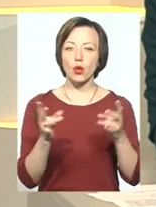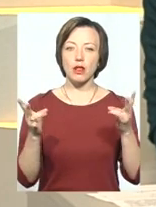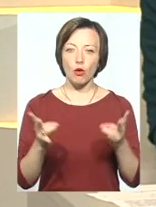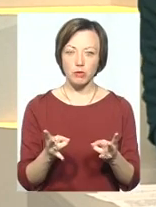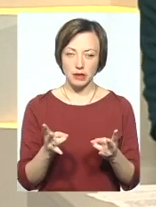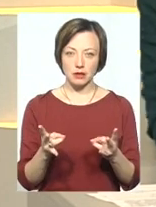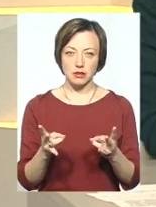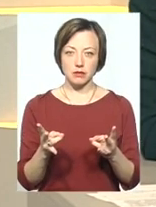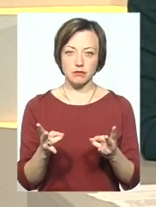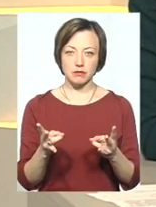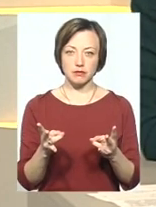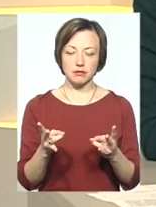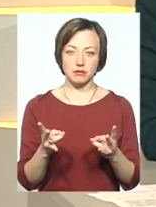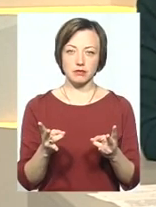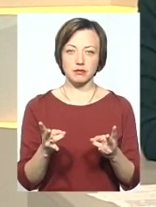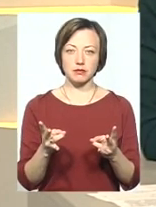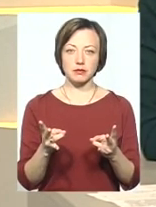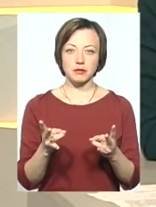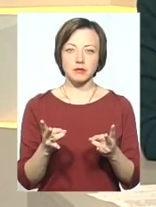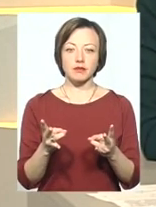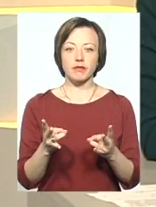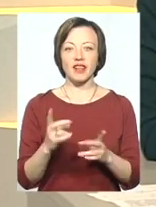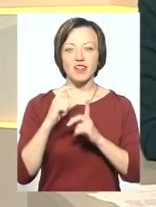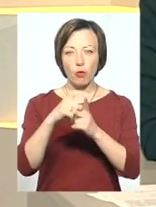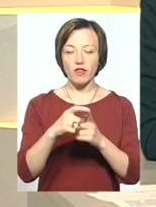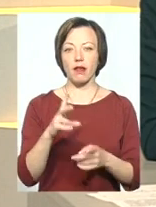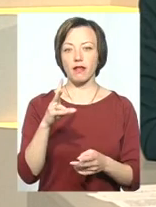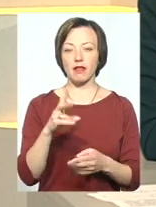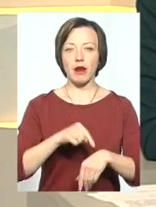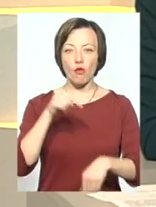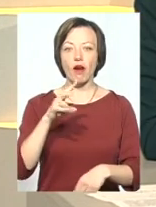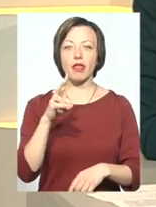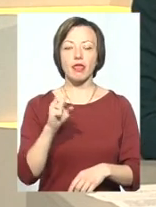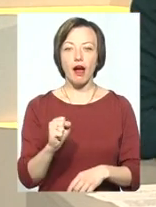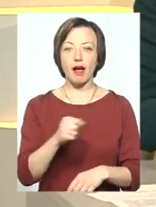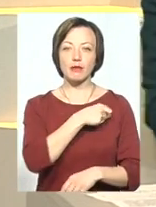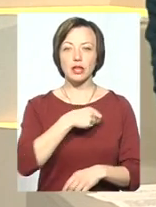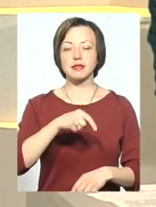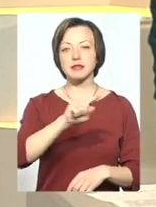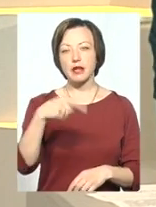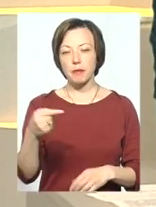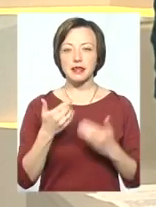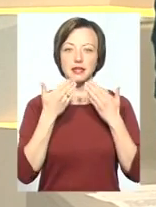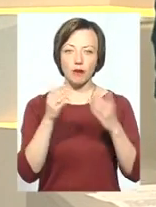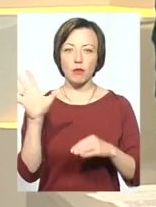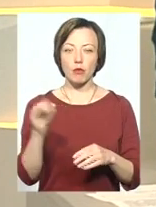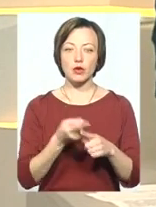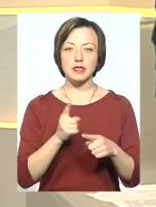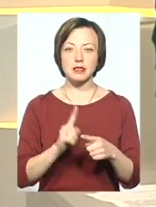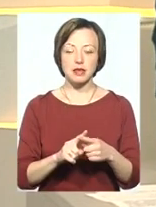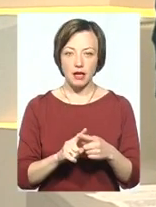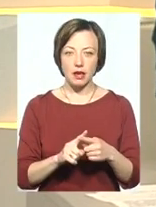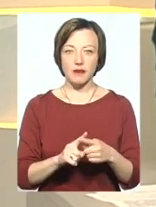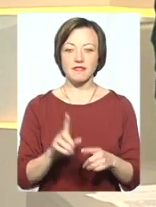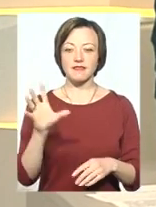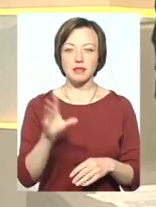необхідності, власне відповідати, реагувати на депутатські запити і звернення? Про це все сьогодні, е, нагадую,